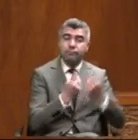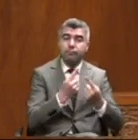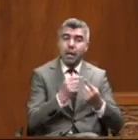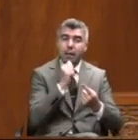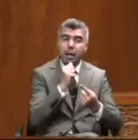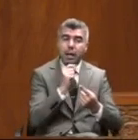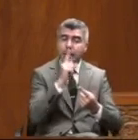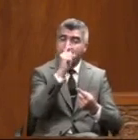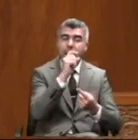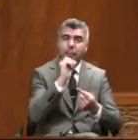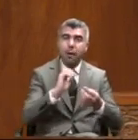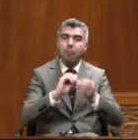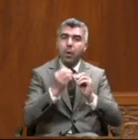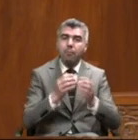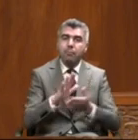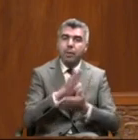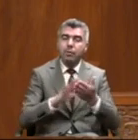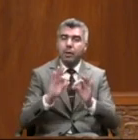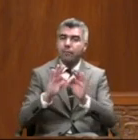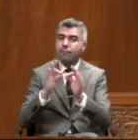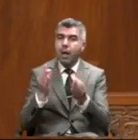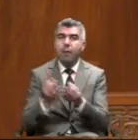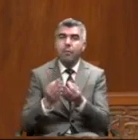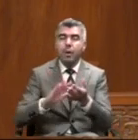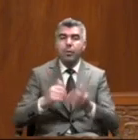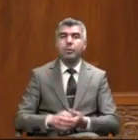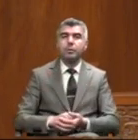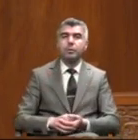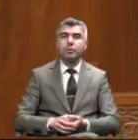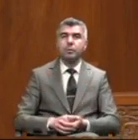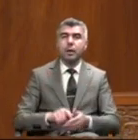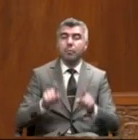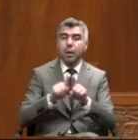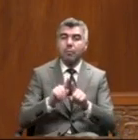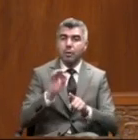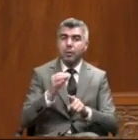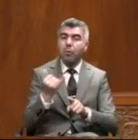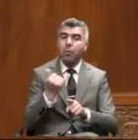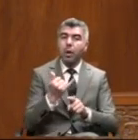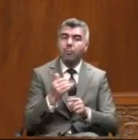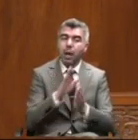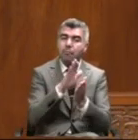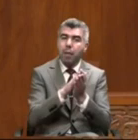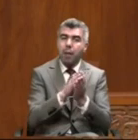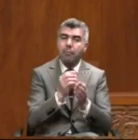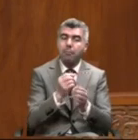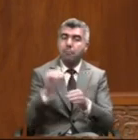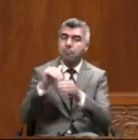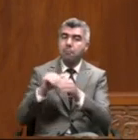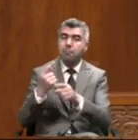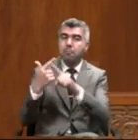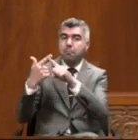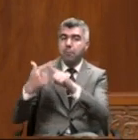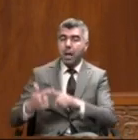تحضيرها لمختلف الاسر والتي تستدعي توفيرها غامشه ماليه خصصنا